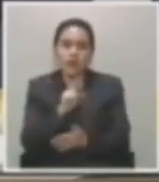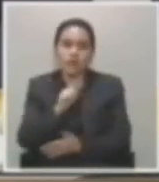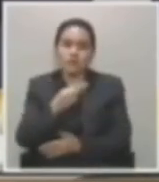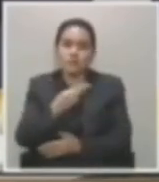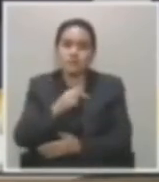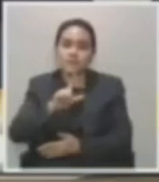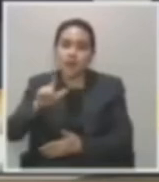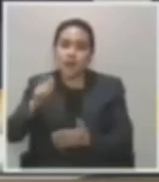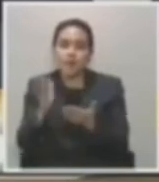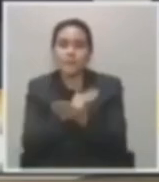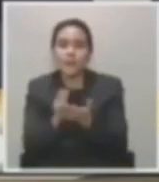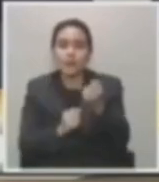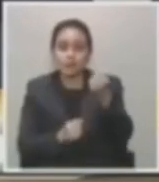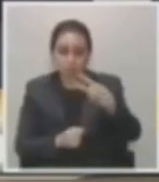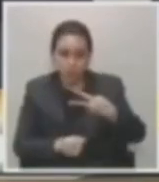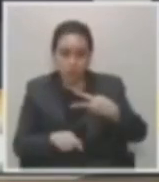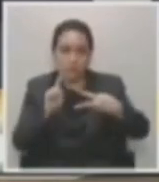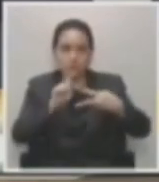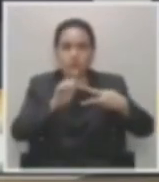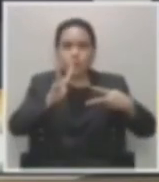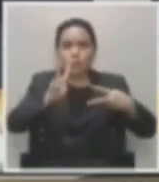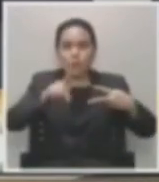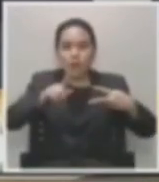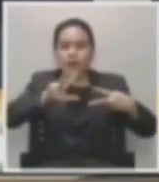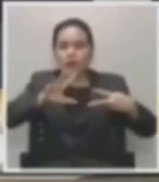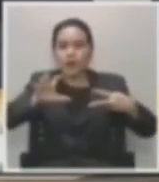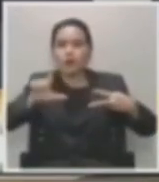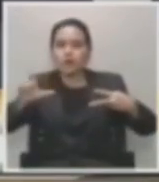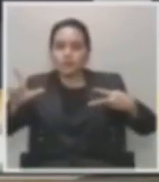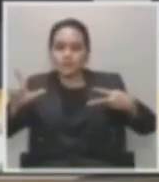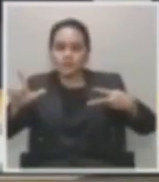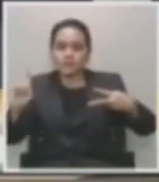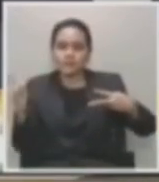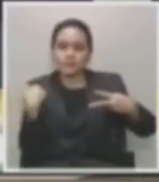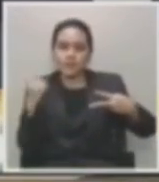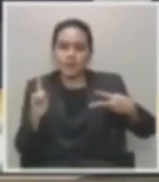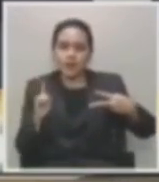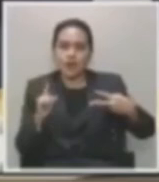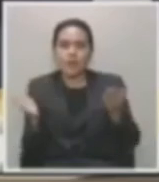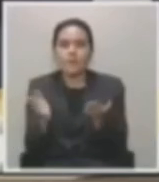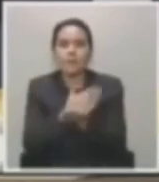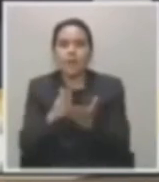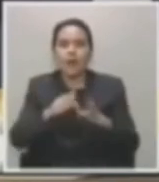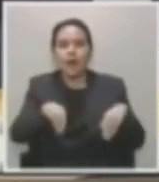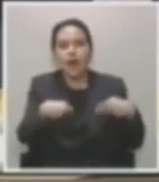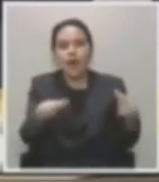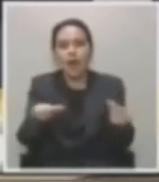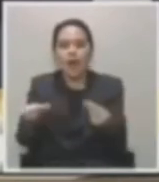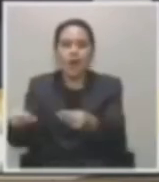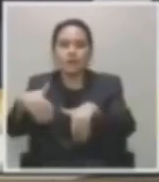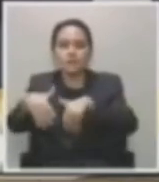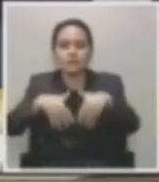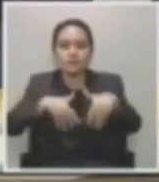บ่งเป็น2ส่วน6ส่วนแรก 6,500 ล้านบาทนะครับอยากที่จะให้จัดสรรให้กับพี่น้องชาวไร่อ้อยใน